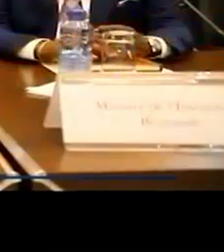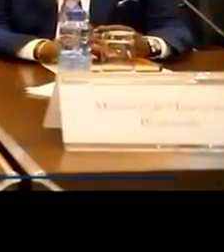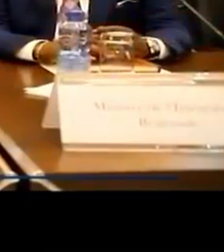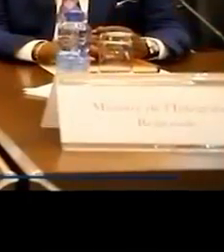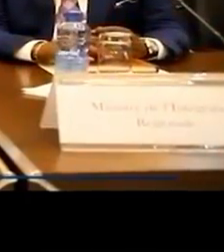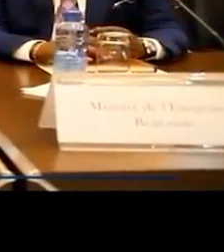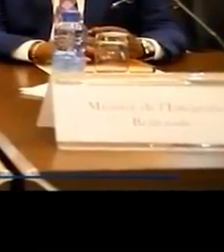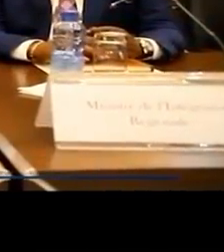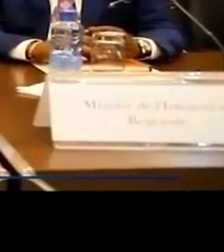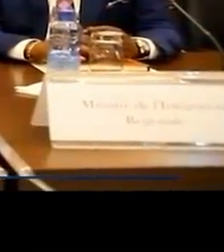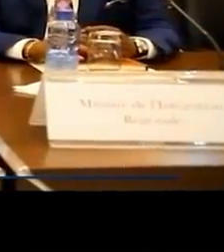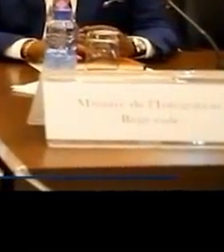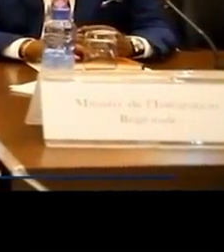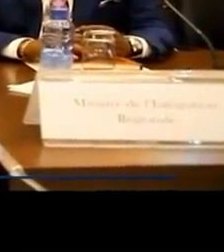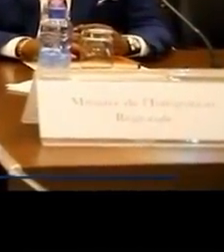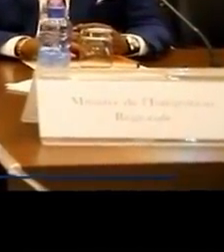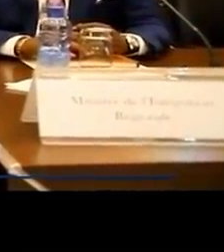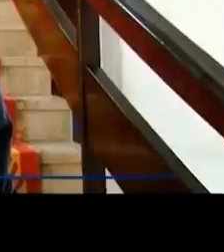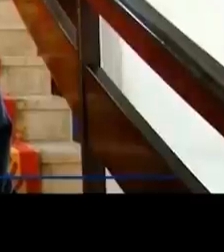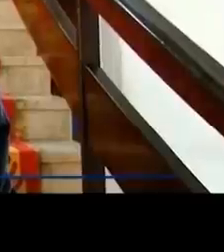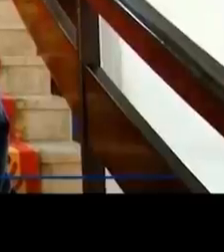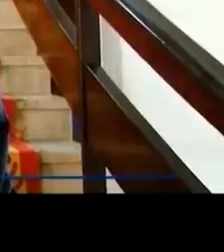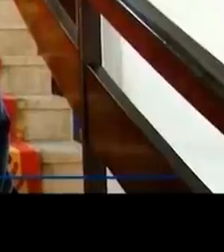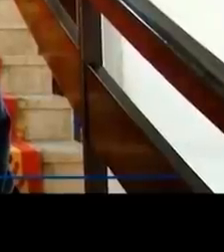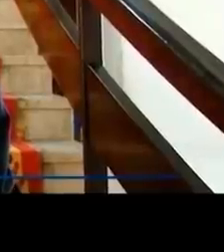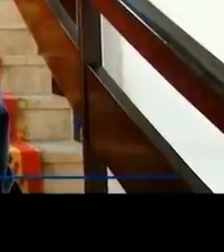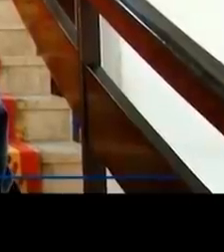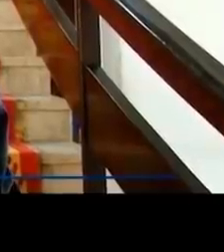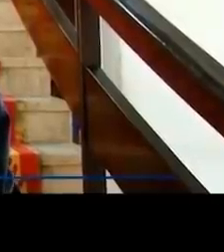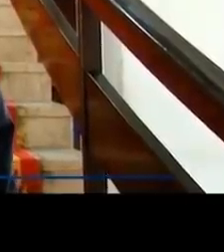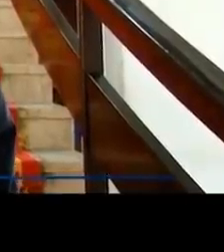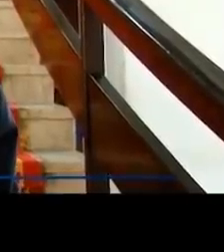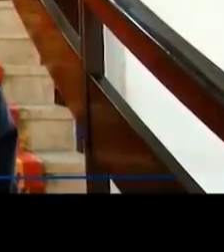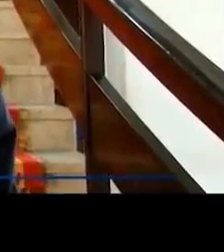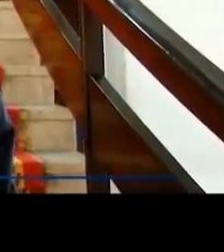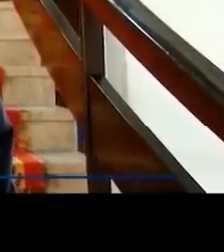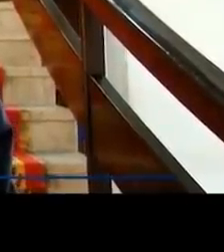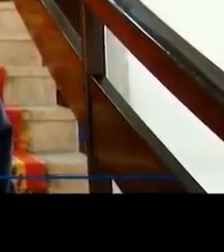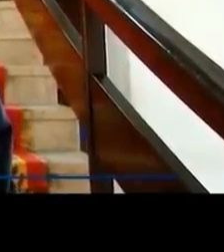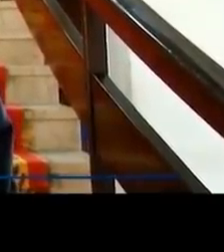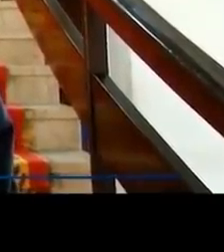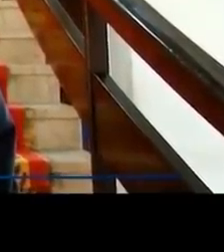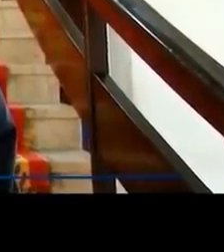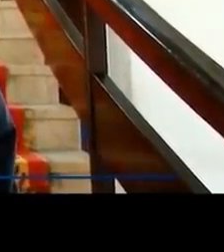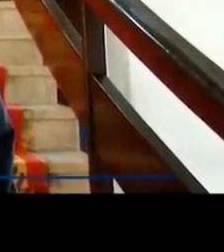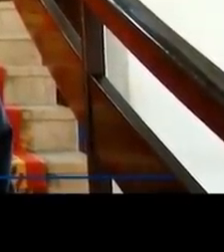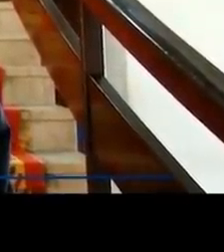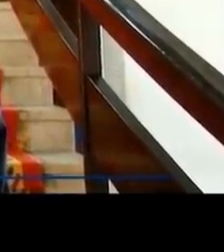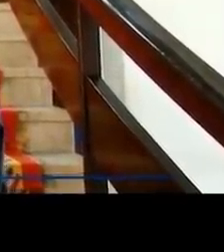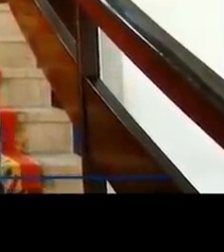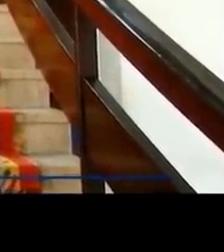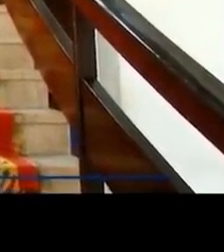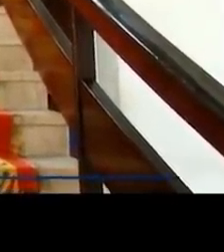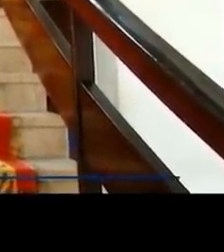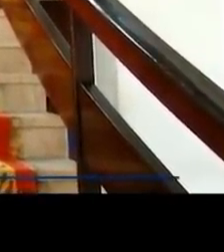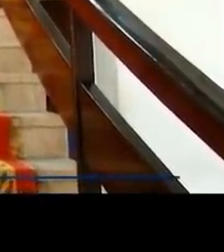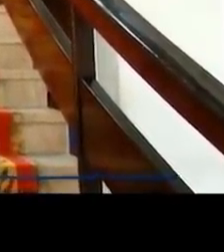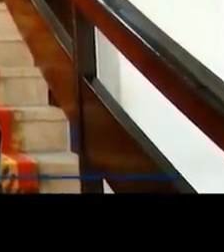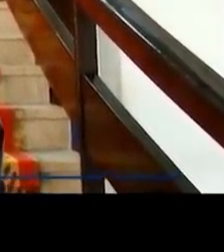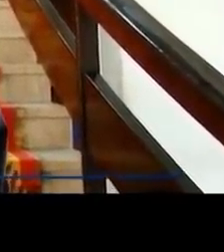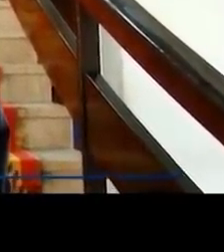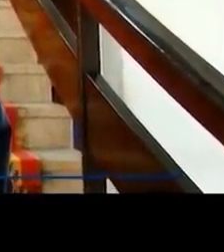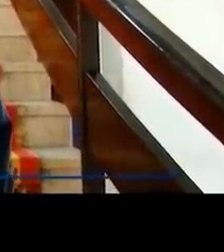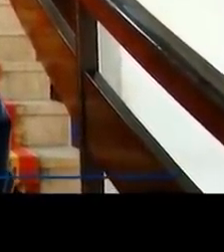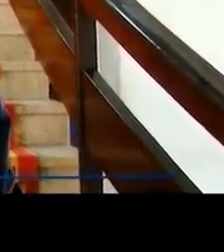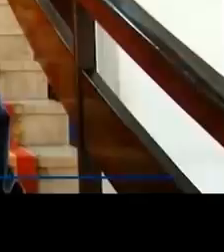les institutions 40 de l'accord cadre, il y a la SADC, la CIRGL, l'Union